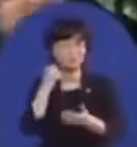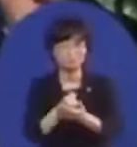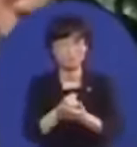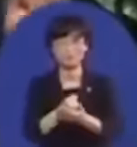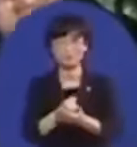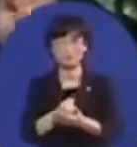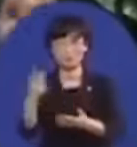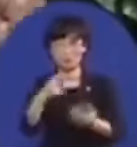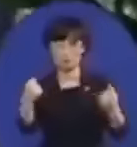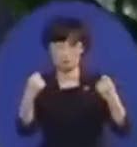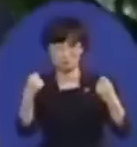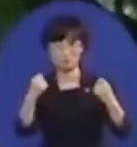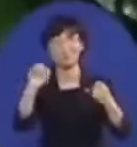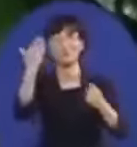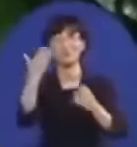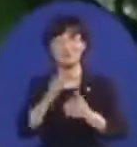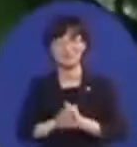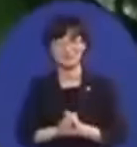그리고 건강한